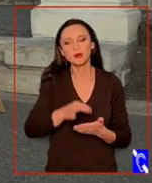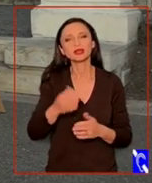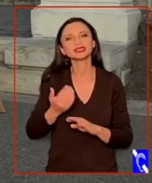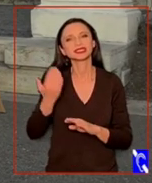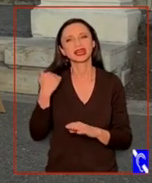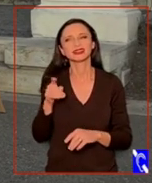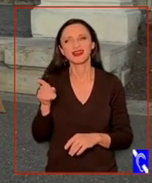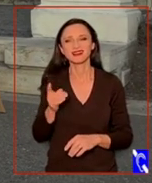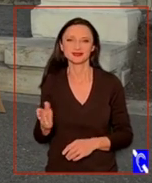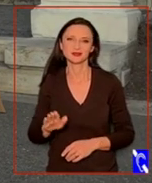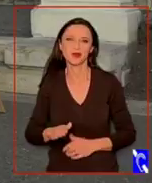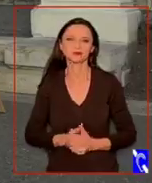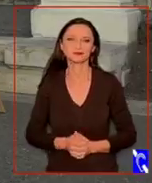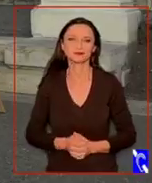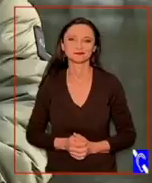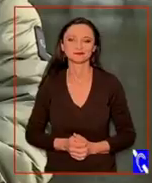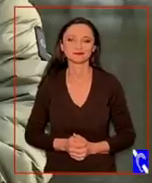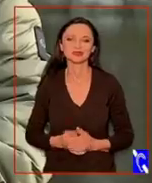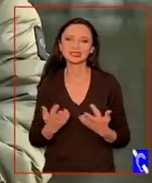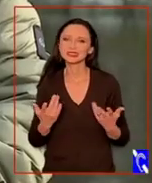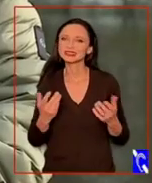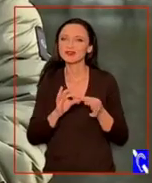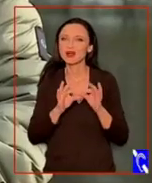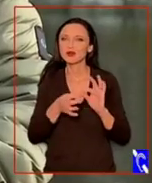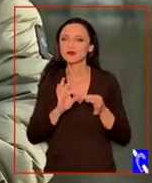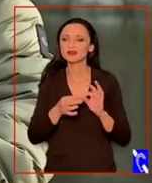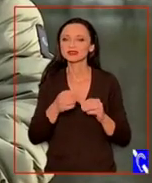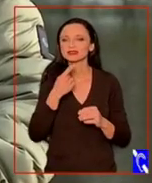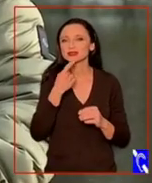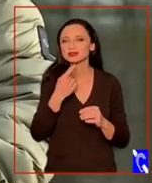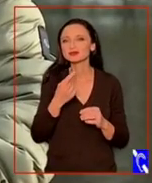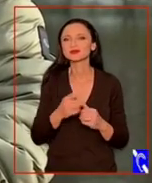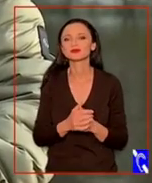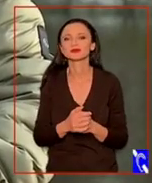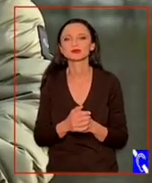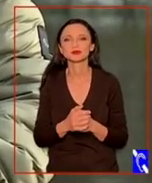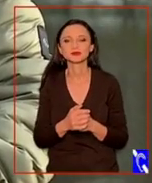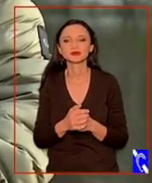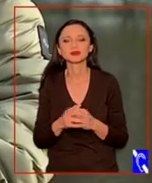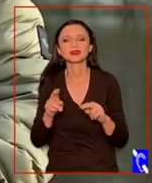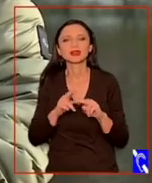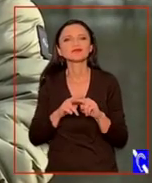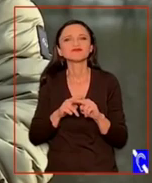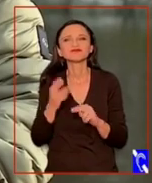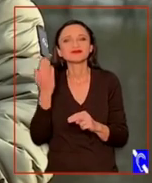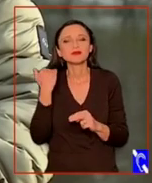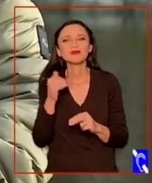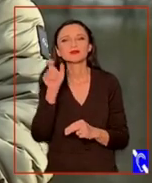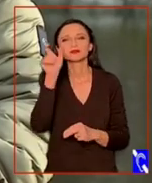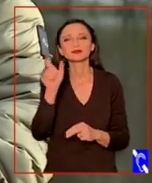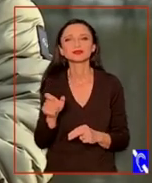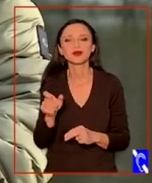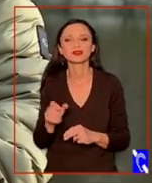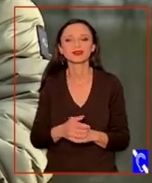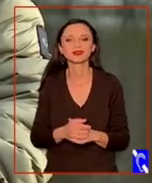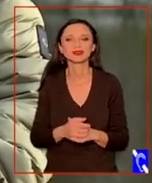înainte de a părăsi această lume. În câteva cuvinte, fă-ne, te rog, un portret al celui care